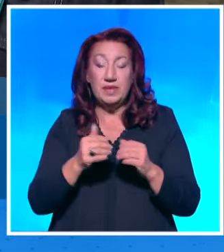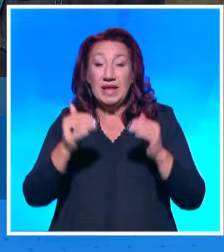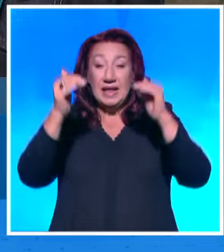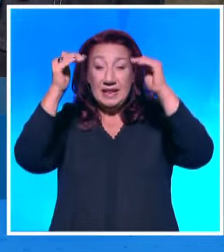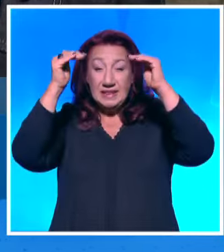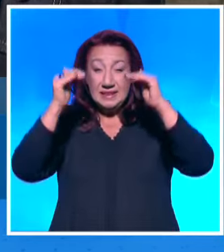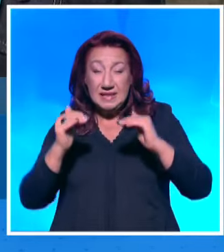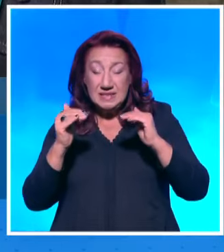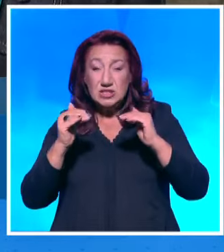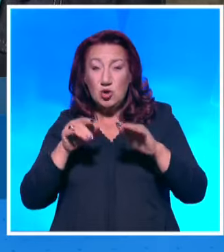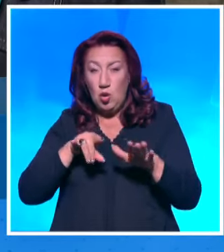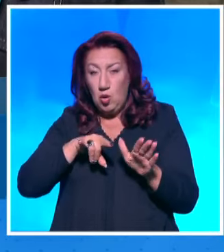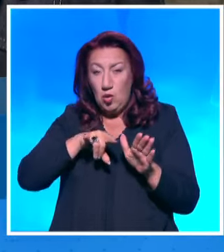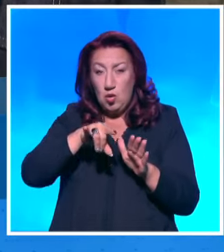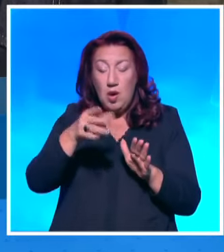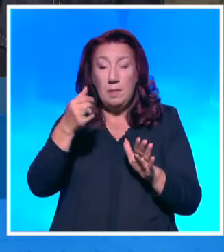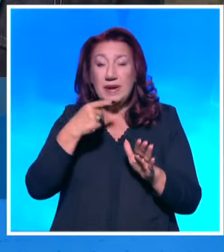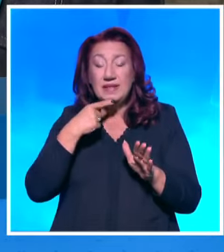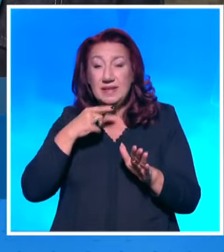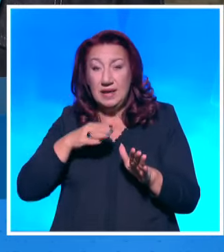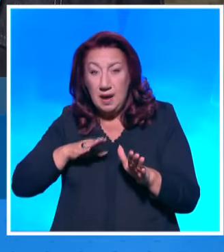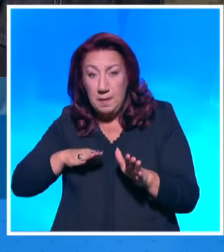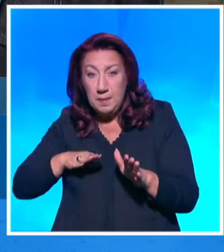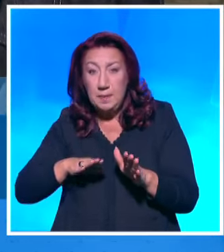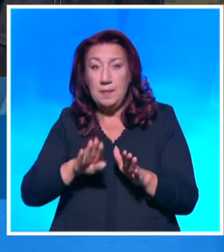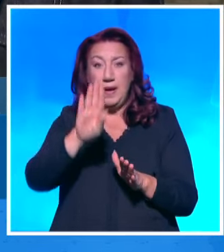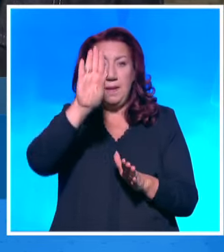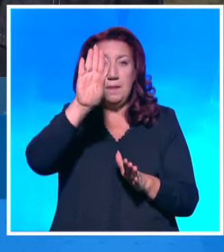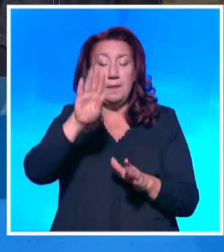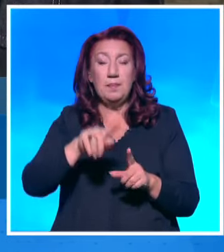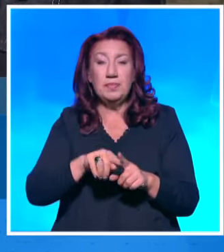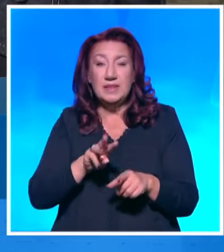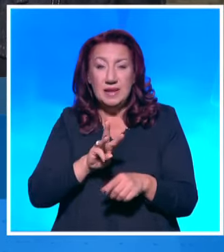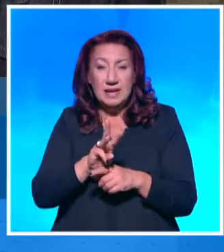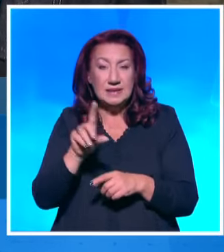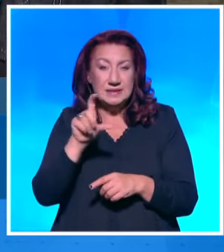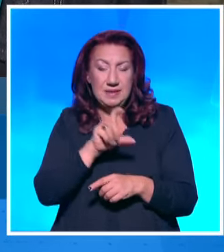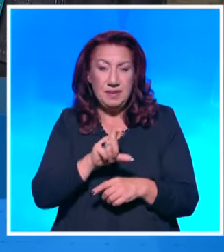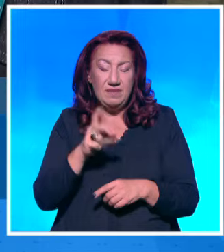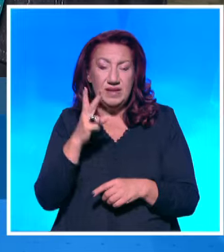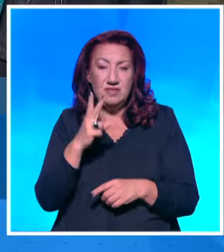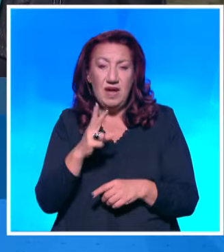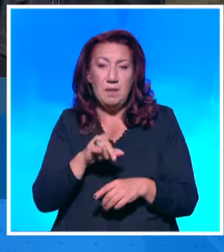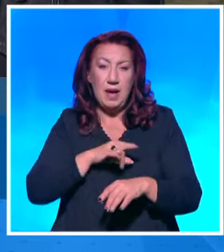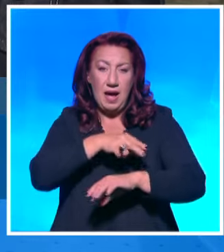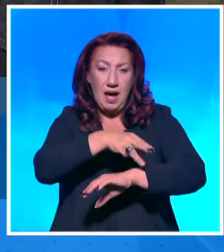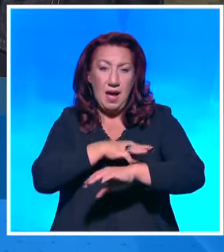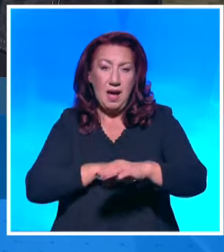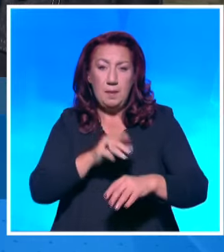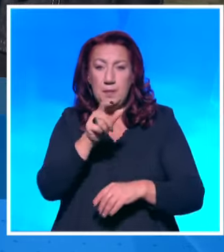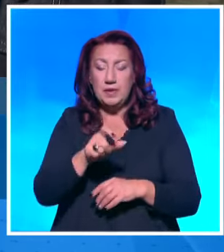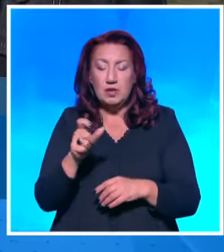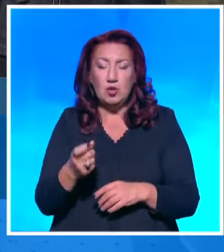преди вертикалното набиране на височина. Припомняме, че на 13 септември двама пилоти загинаха по време на тренировка